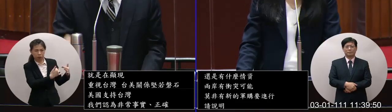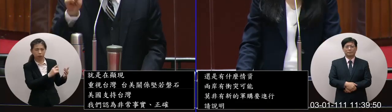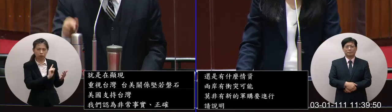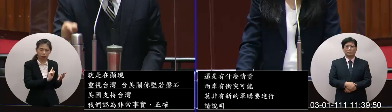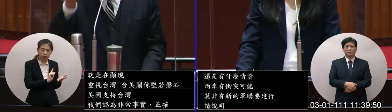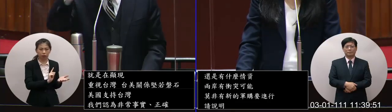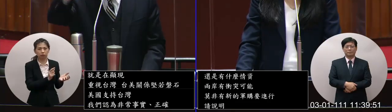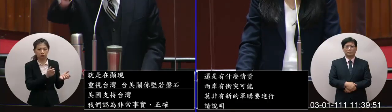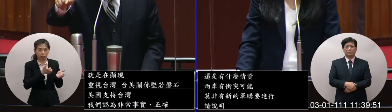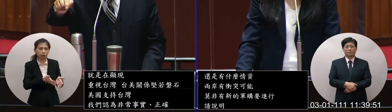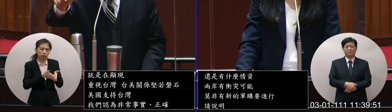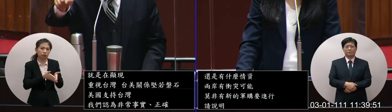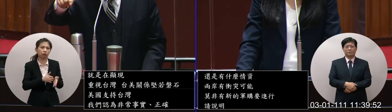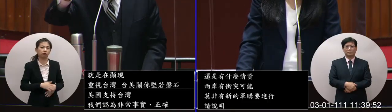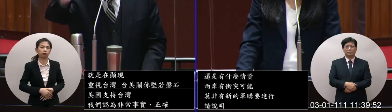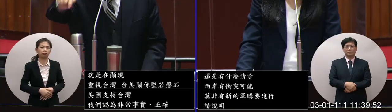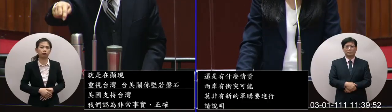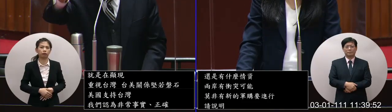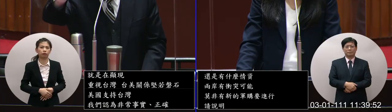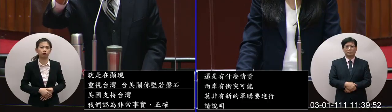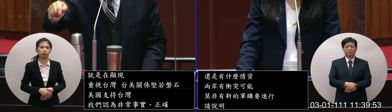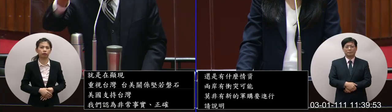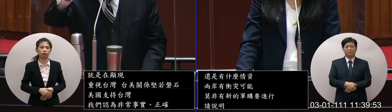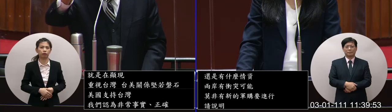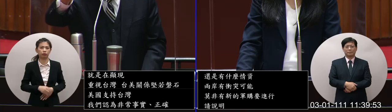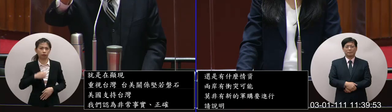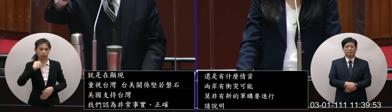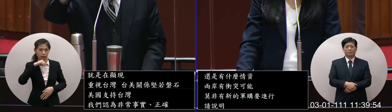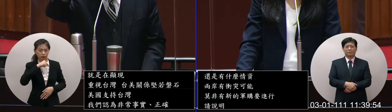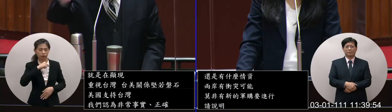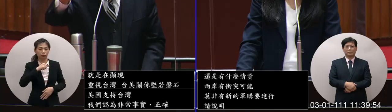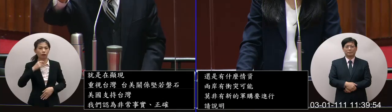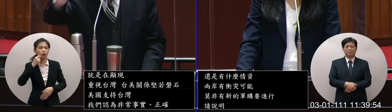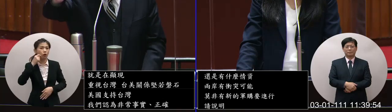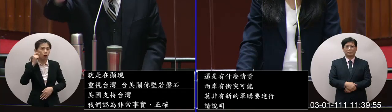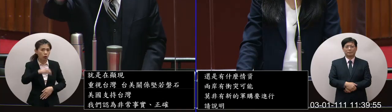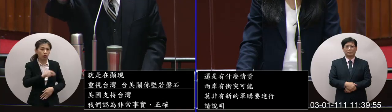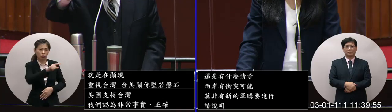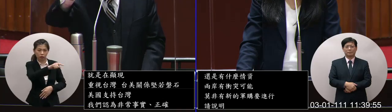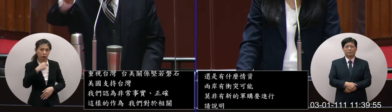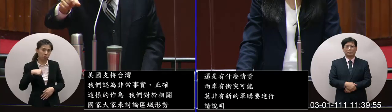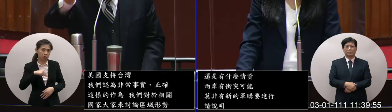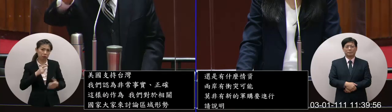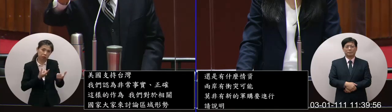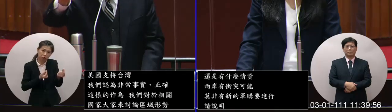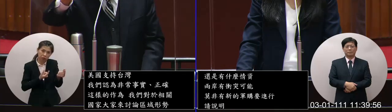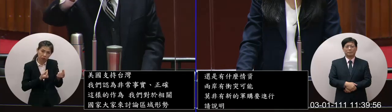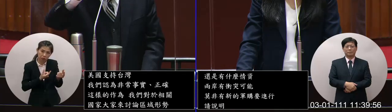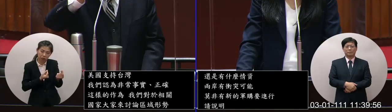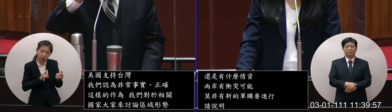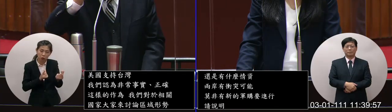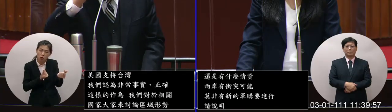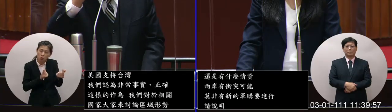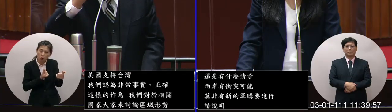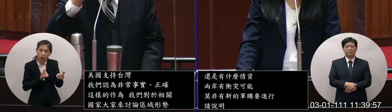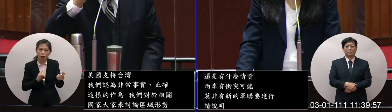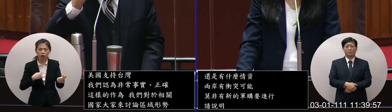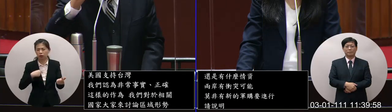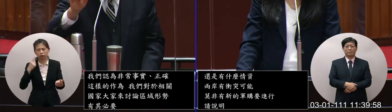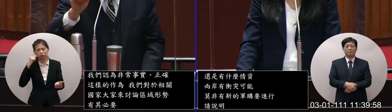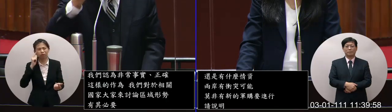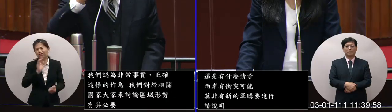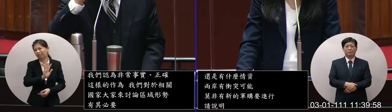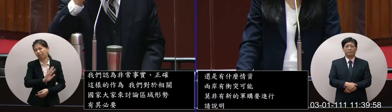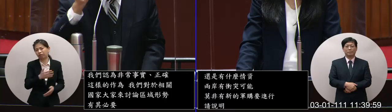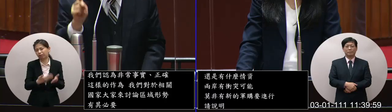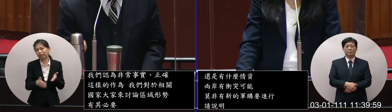于说对于把台湾跟乌克兰把它认为类比，我认为是不要